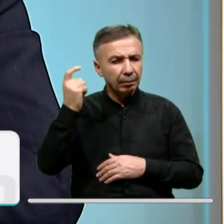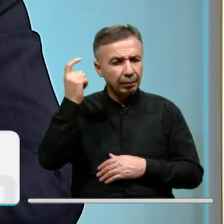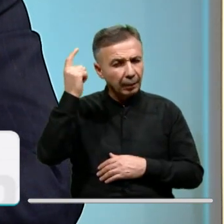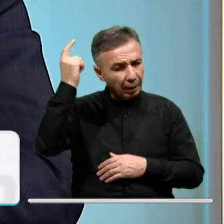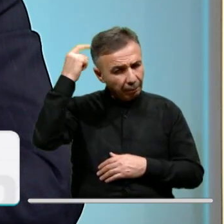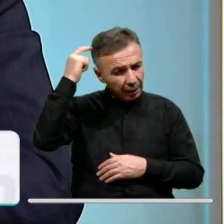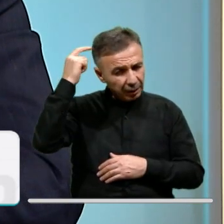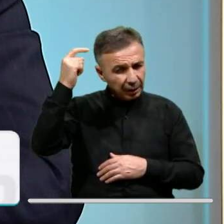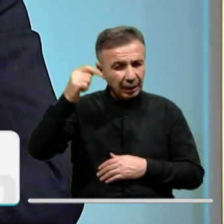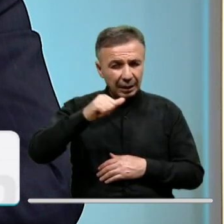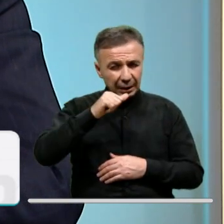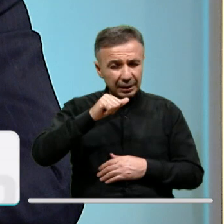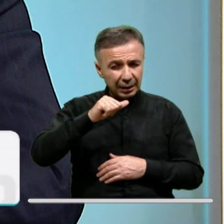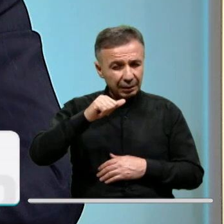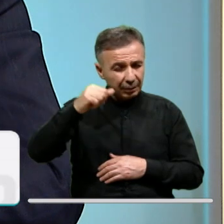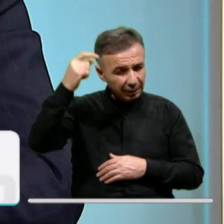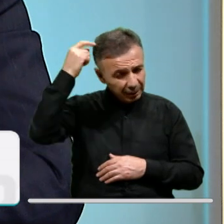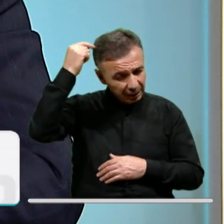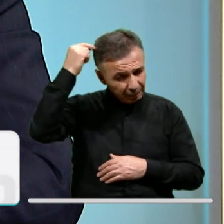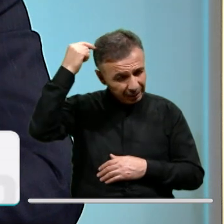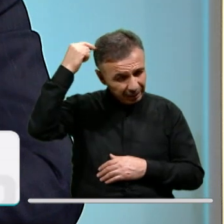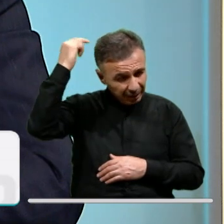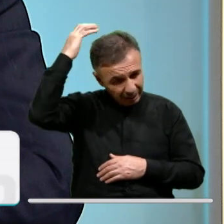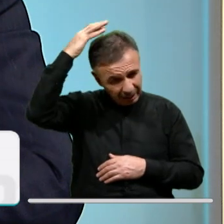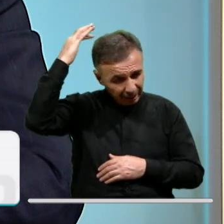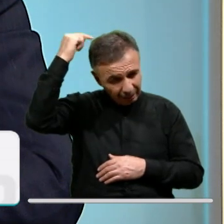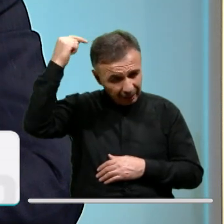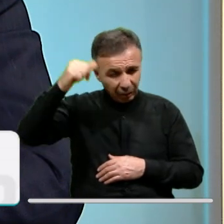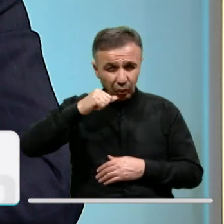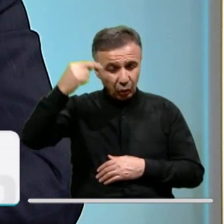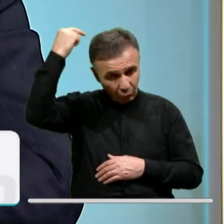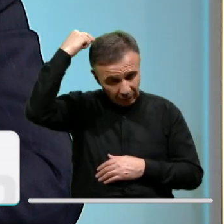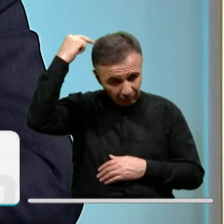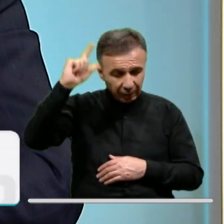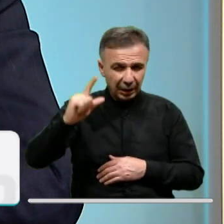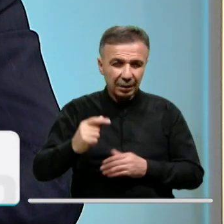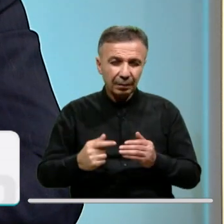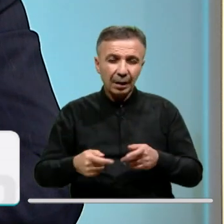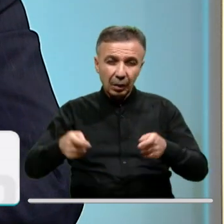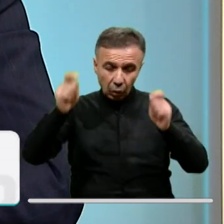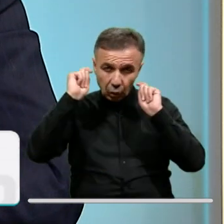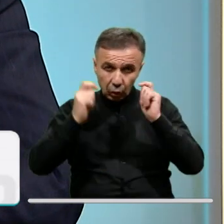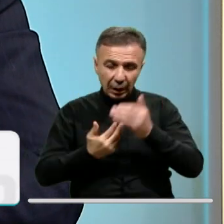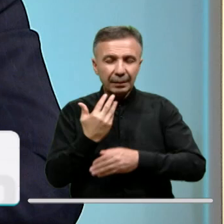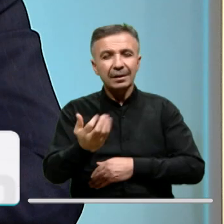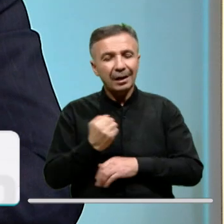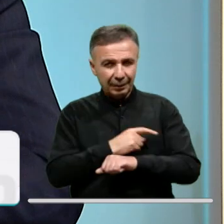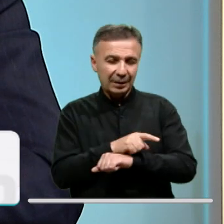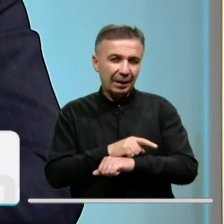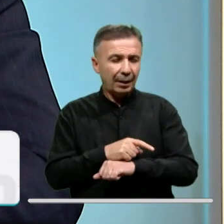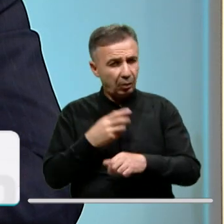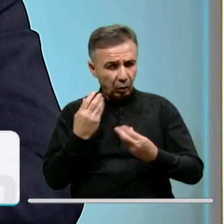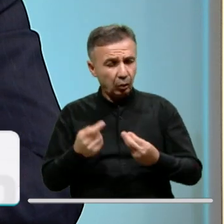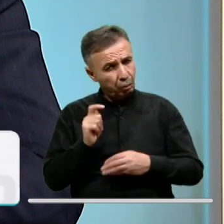saçımızın diplerini yıkamamız gerekir ya da suyu ulaştırmaz gerekir Gusul abdesti esnasında Gusul